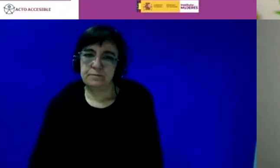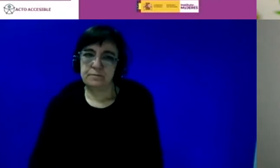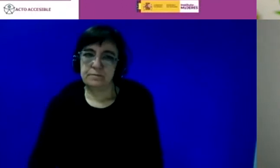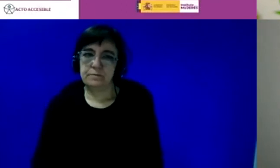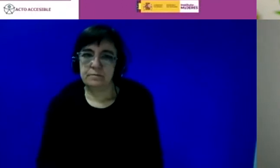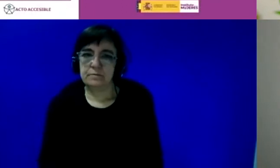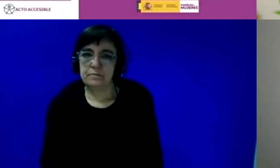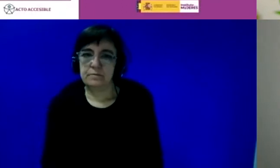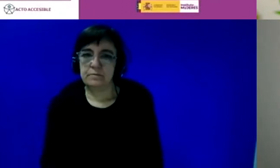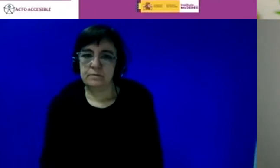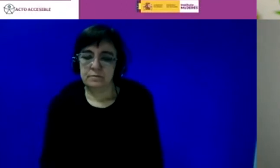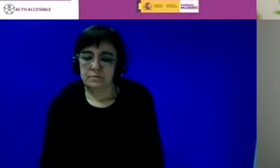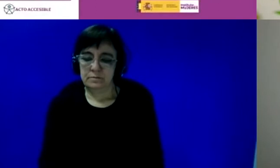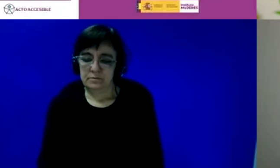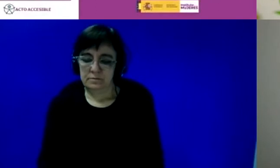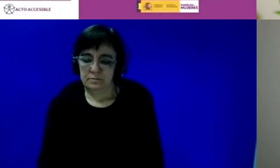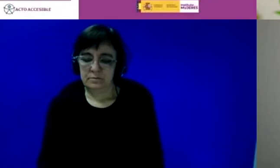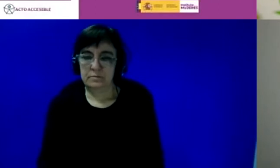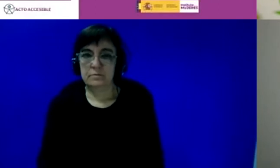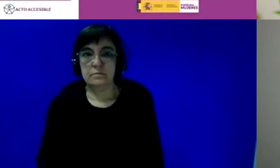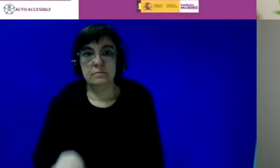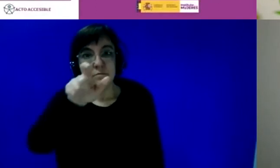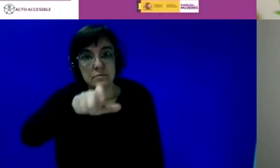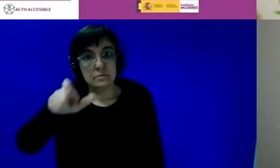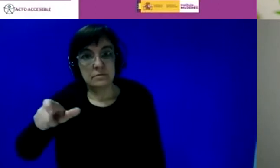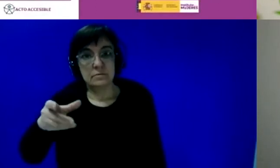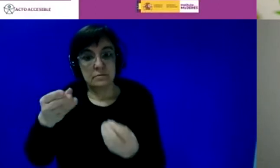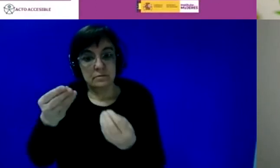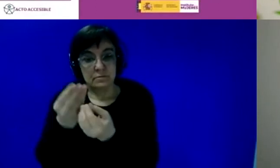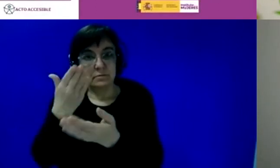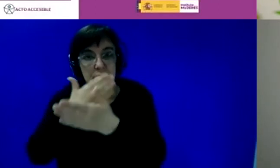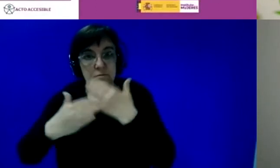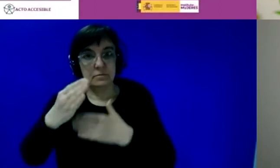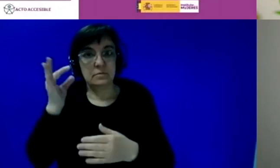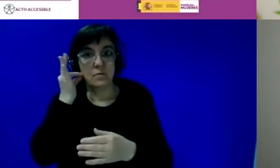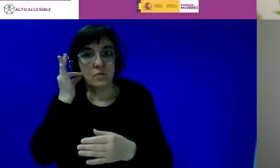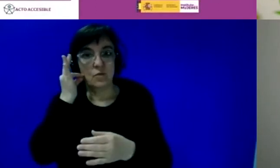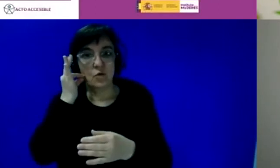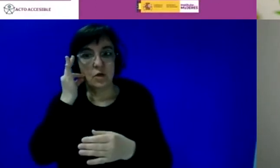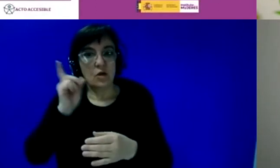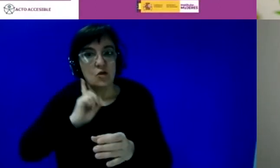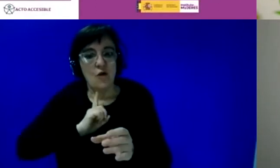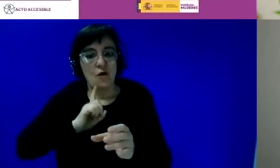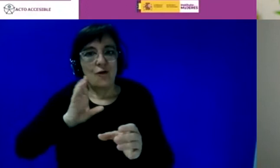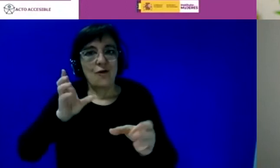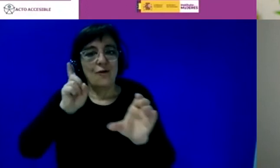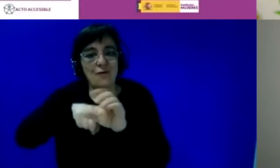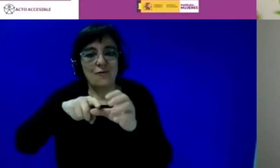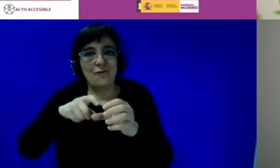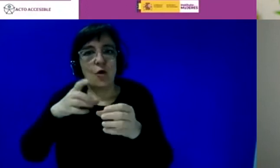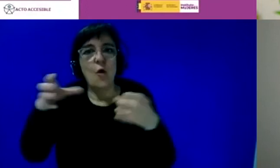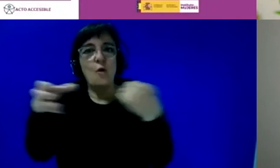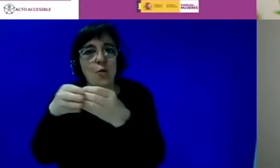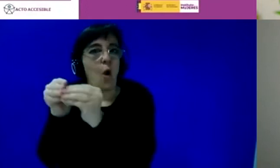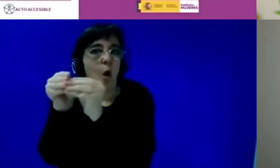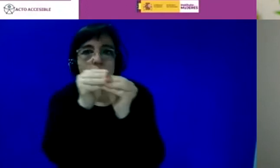disabilities, women with disabilities are not a homogeneous group, they are all different. Сьогодні ми мали Zoom з усіма